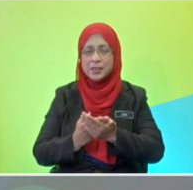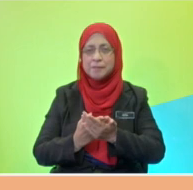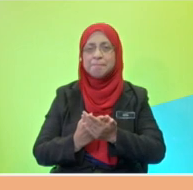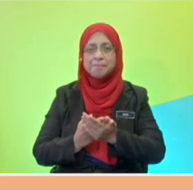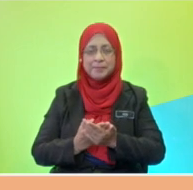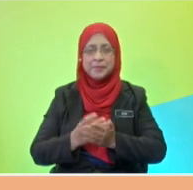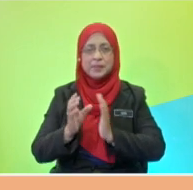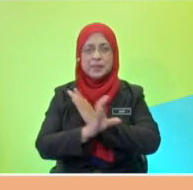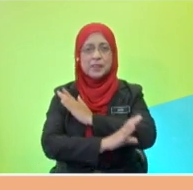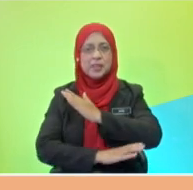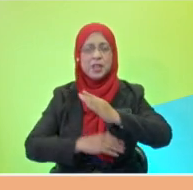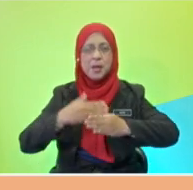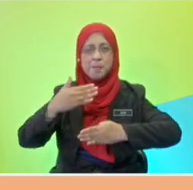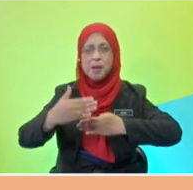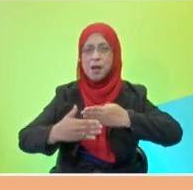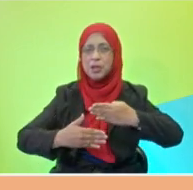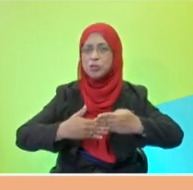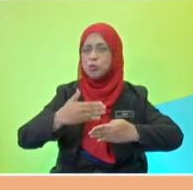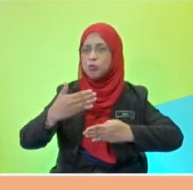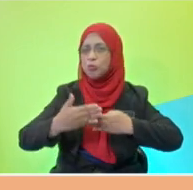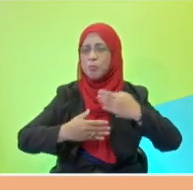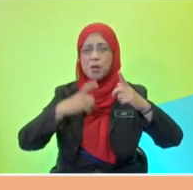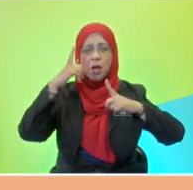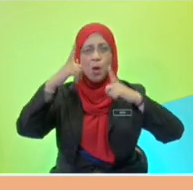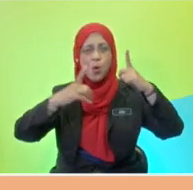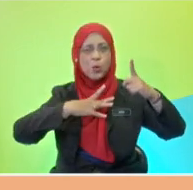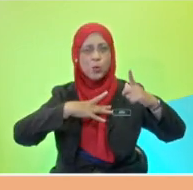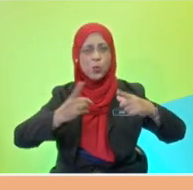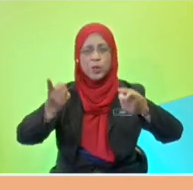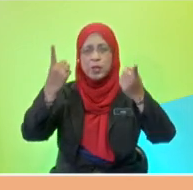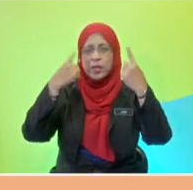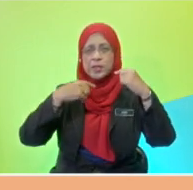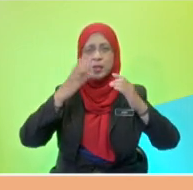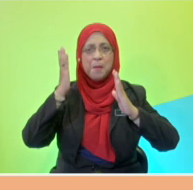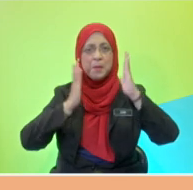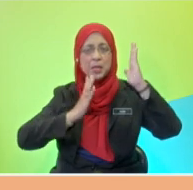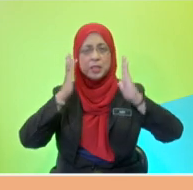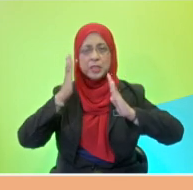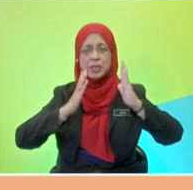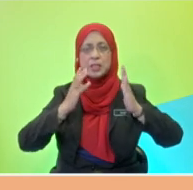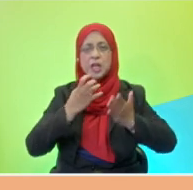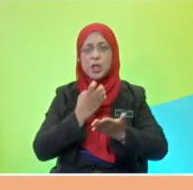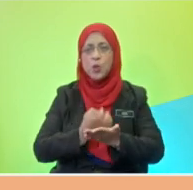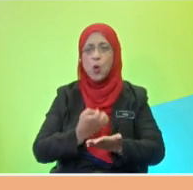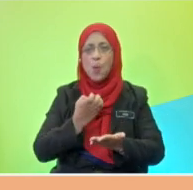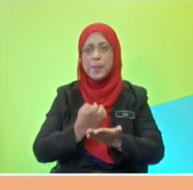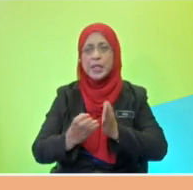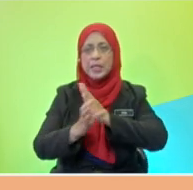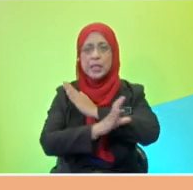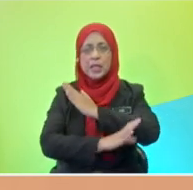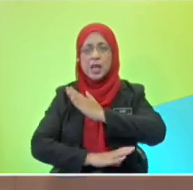maju dan menarik kedatangan pelancung dan ekonomi negara bertambah baik betul